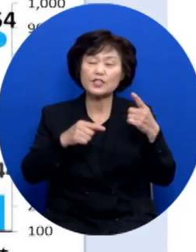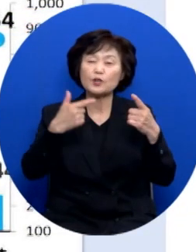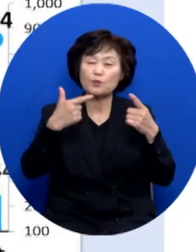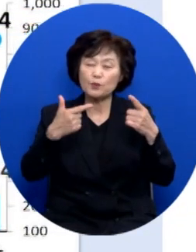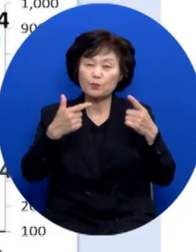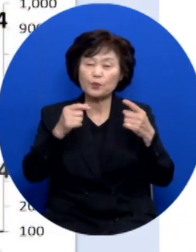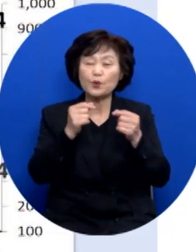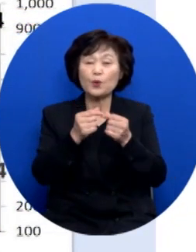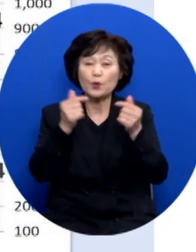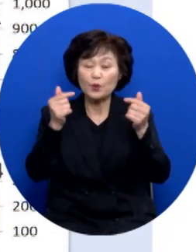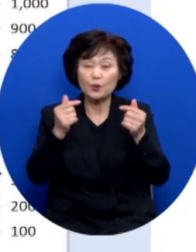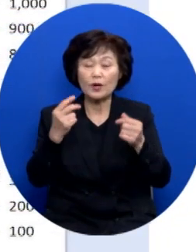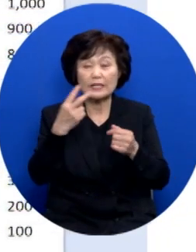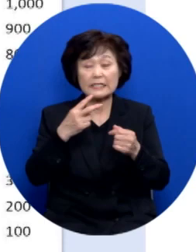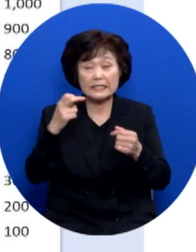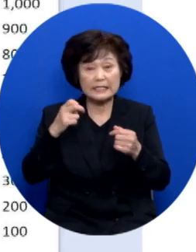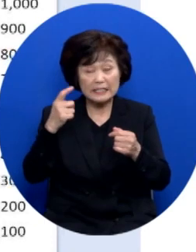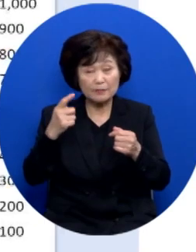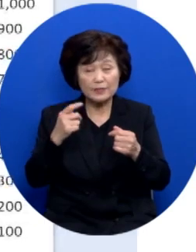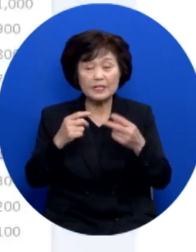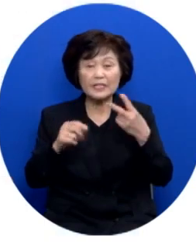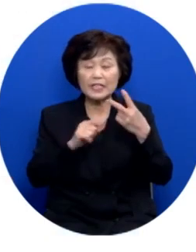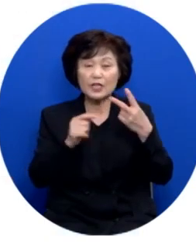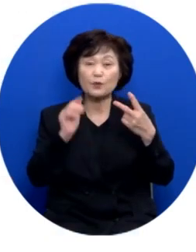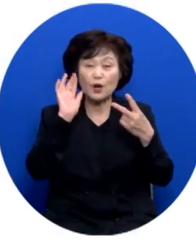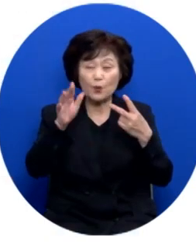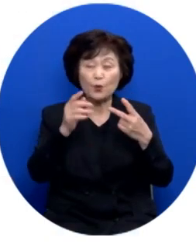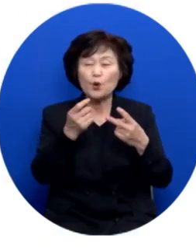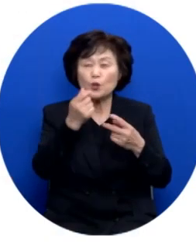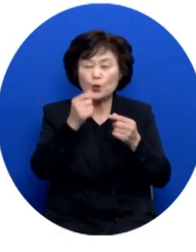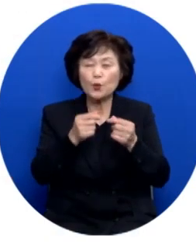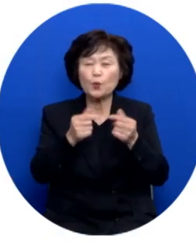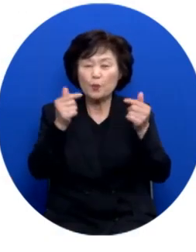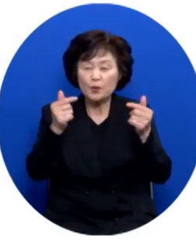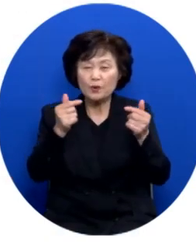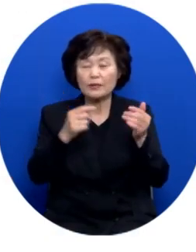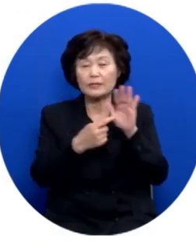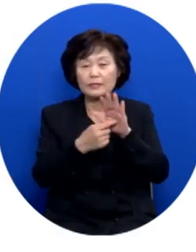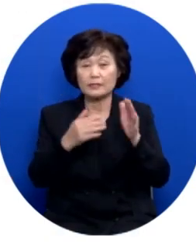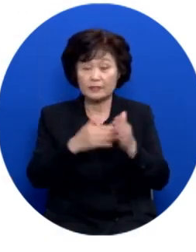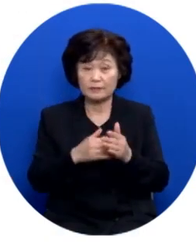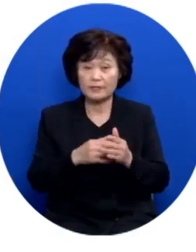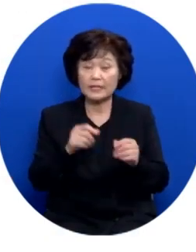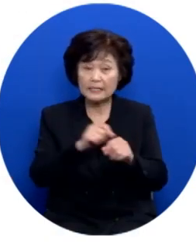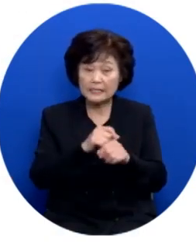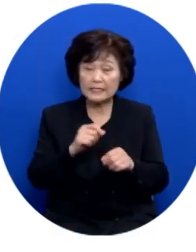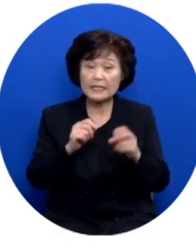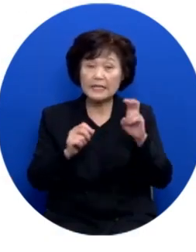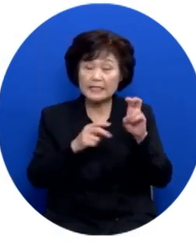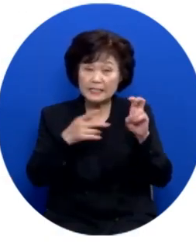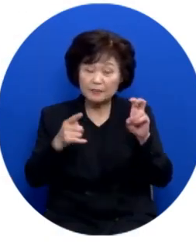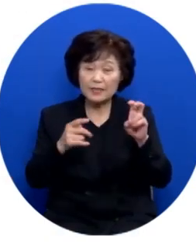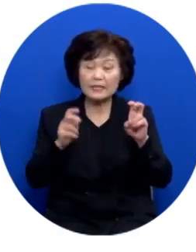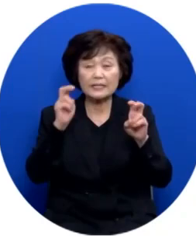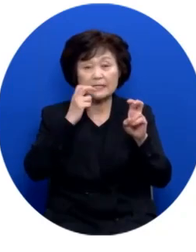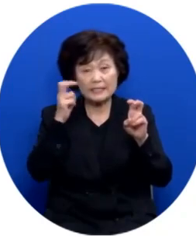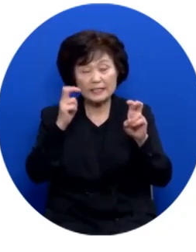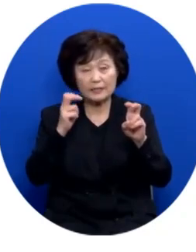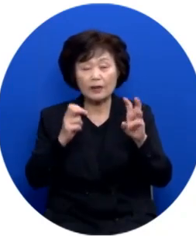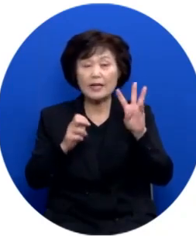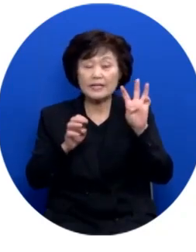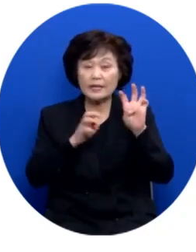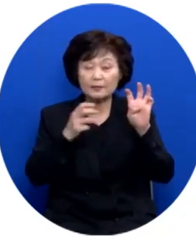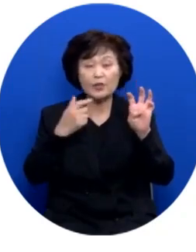늘어 2021년 2월 이후 가장 적게 증가한 것으로 나타났습니다. 특히 20대는 20개월째,